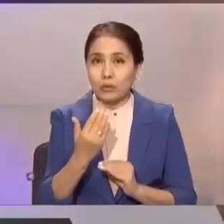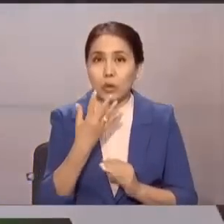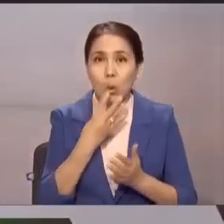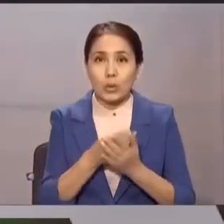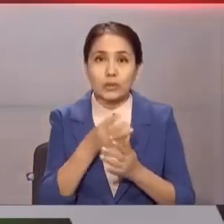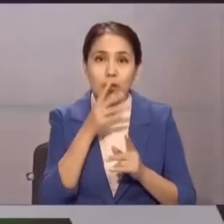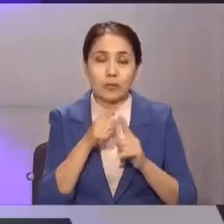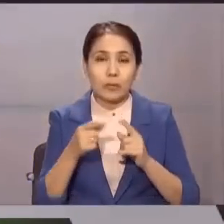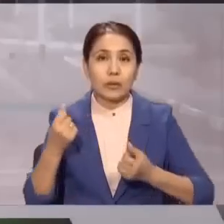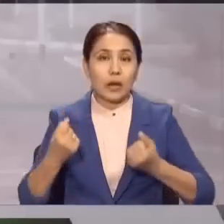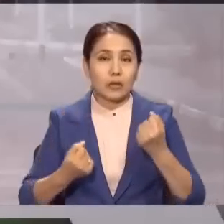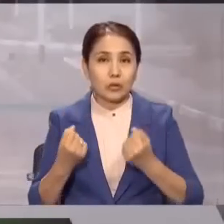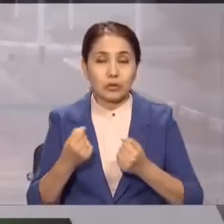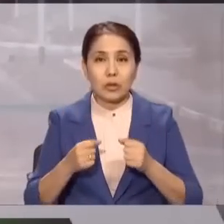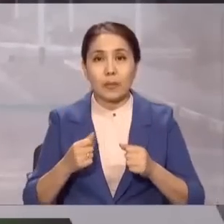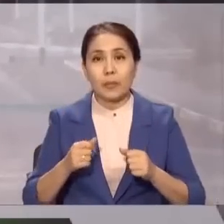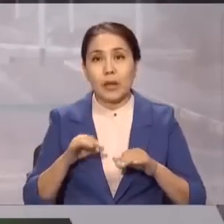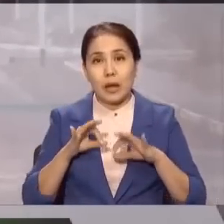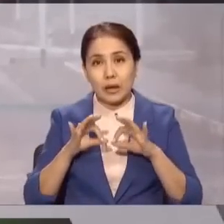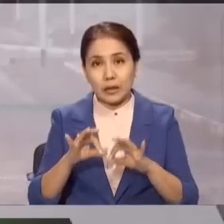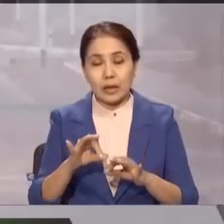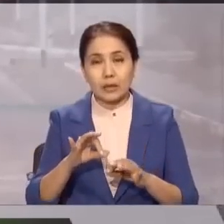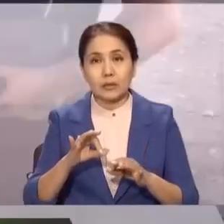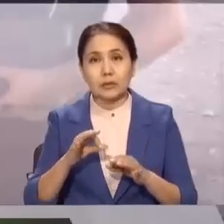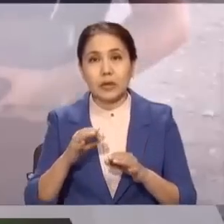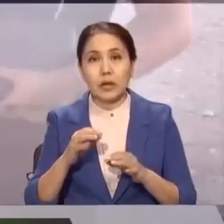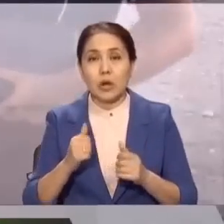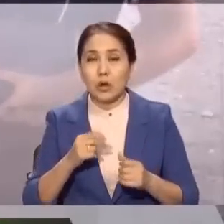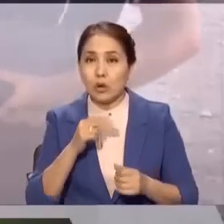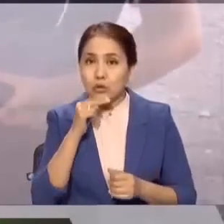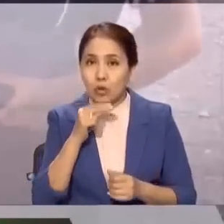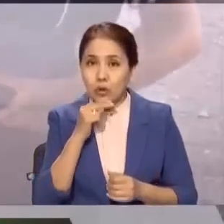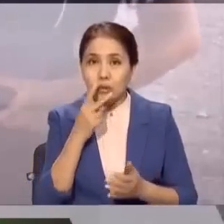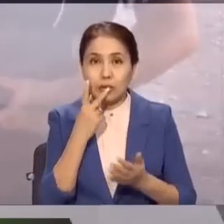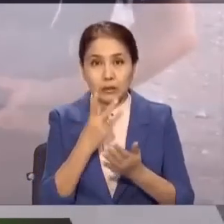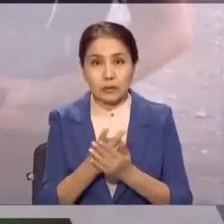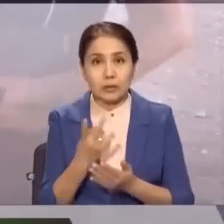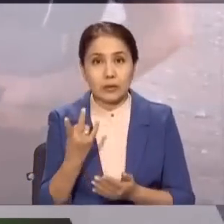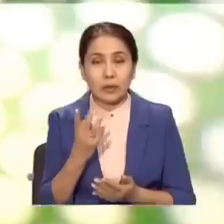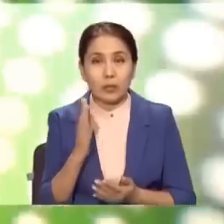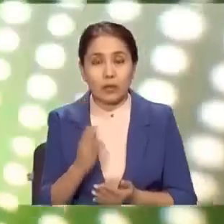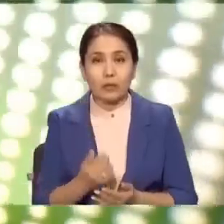o'z navbatida haydovchilarga harakatlanish davomida hushyorligini yanada oshirishga xizmat qiladi.